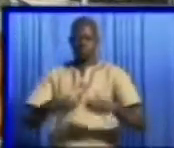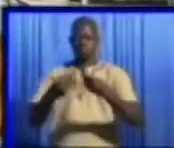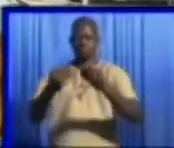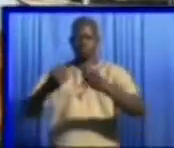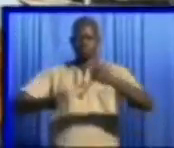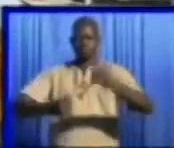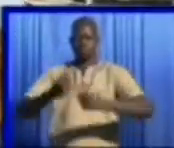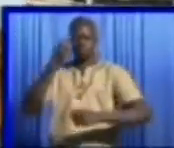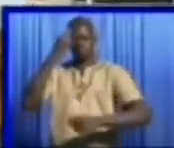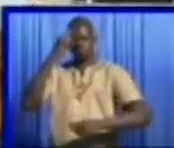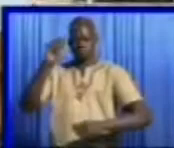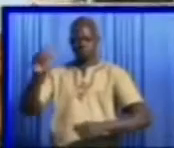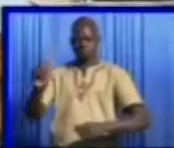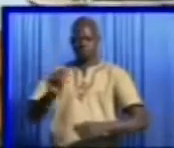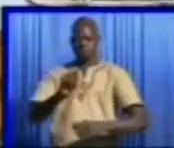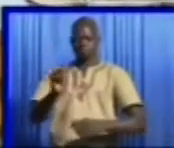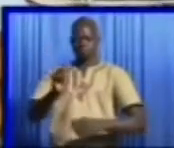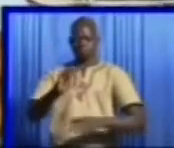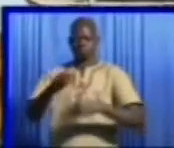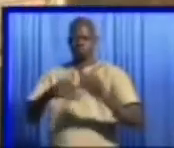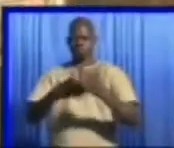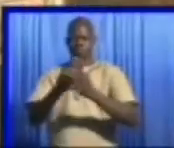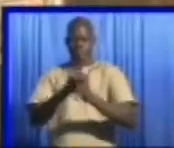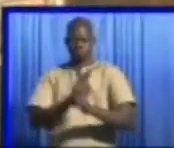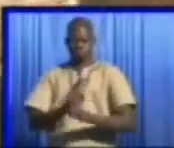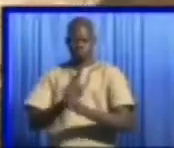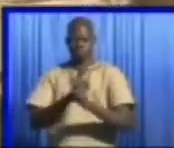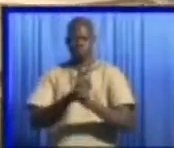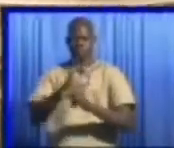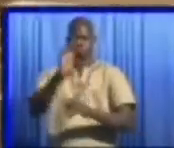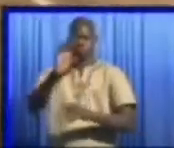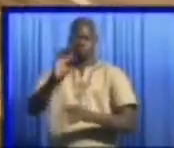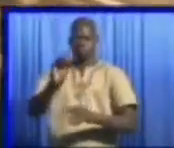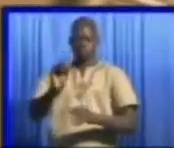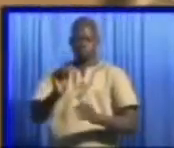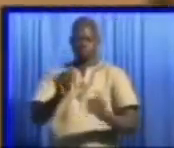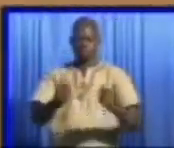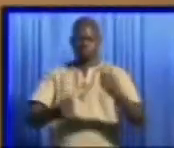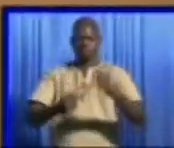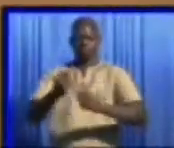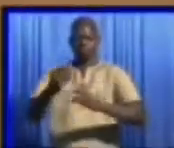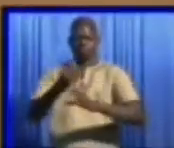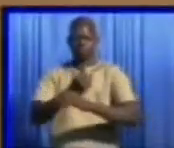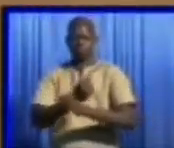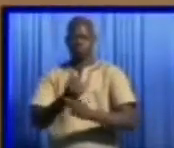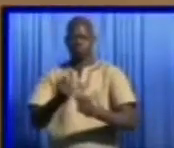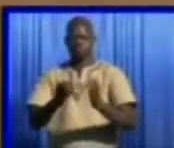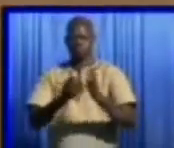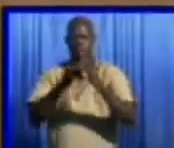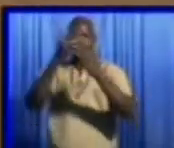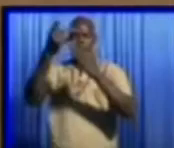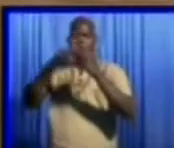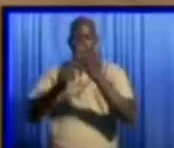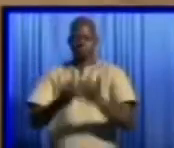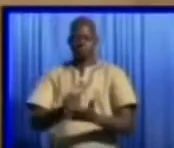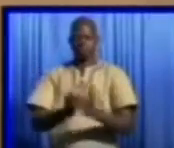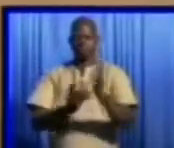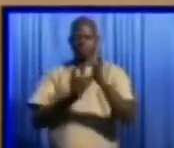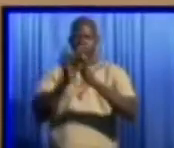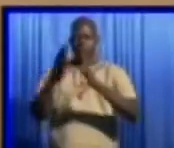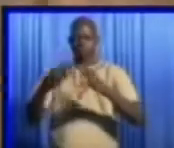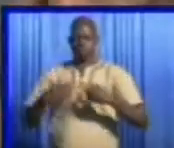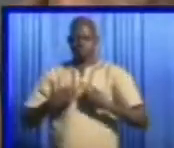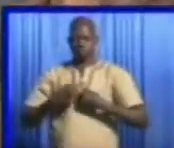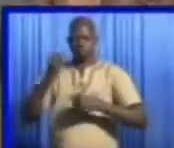pour assurer en tout cas les supervisions. 40 véhicules au total acquis dans le cadre du programme d'appui au développement sanitaire